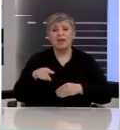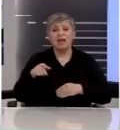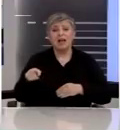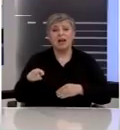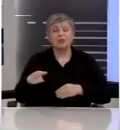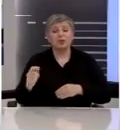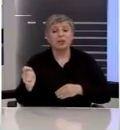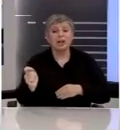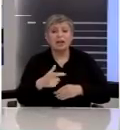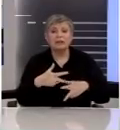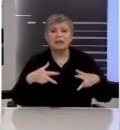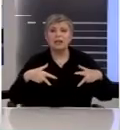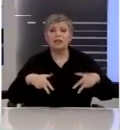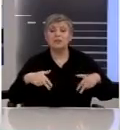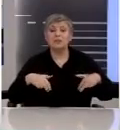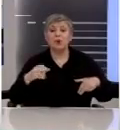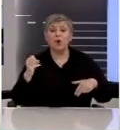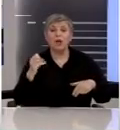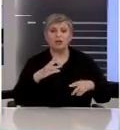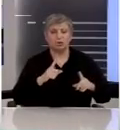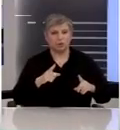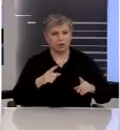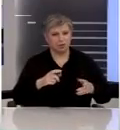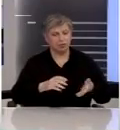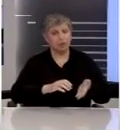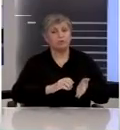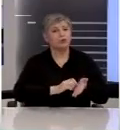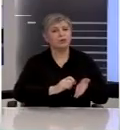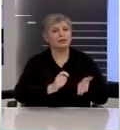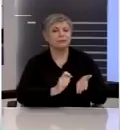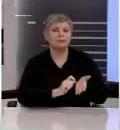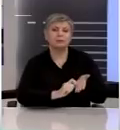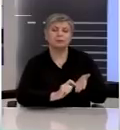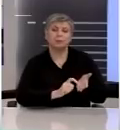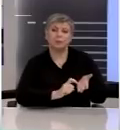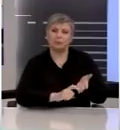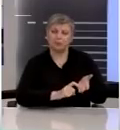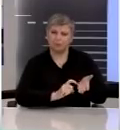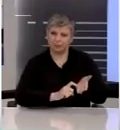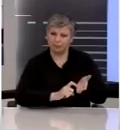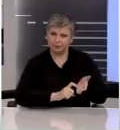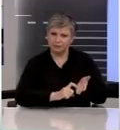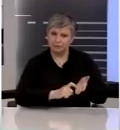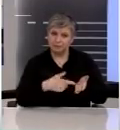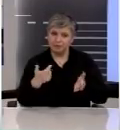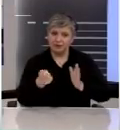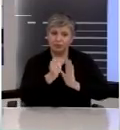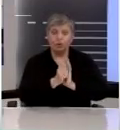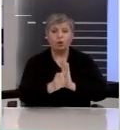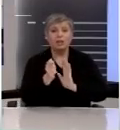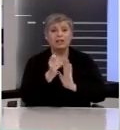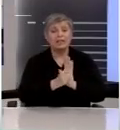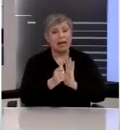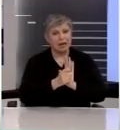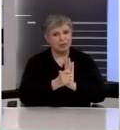στον Υπουργό των Εξωτερικών, στον οποίο λέγει, μεταξύ άλλων, ξέρετε, υπάρχει μία